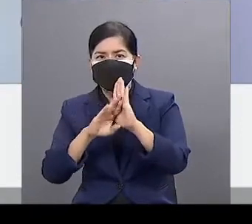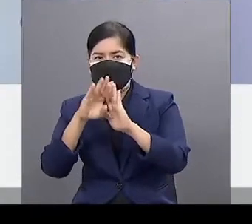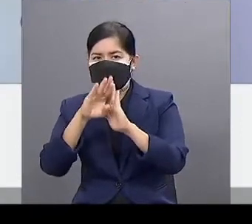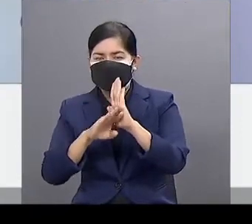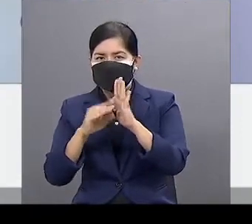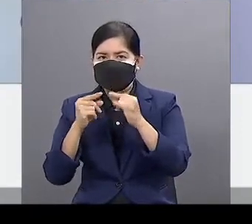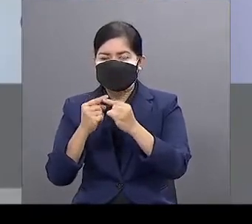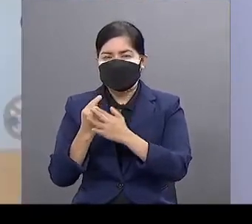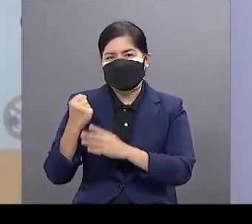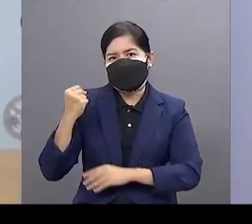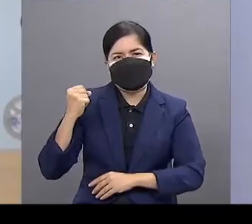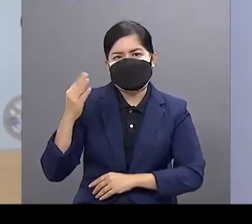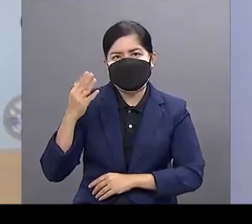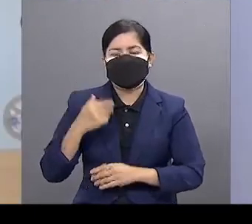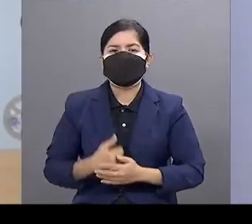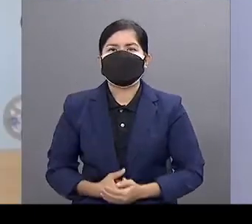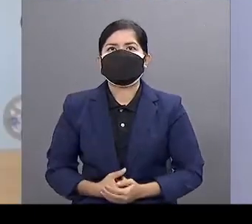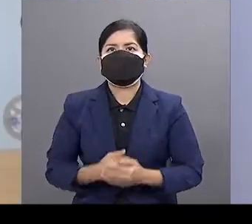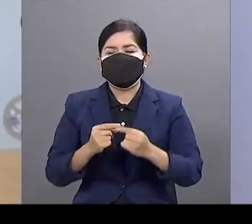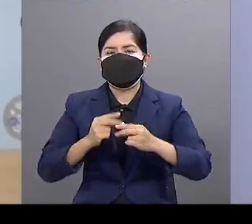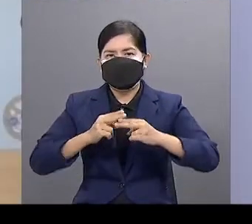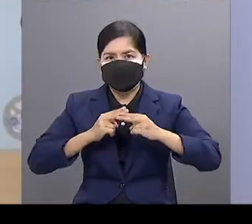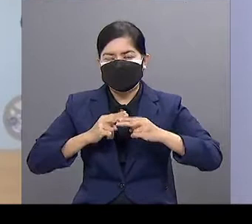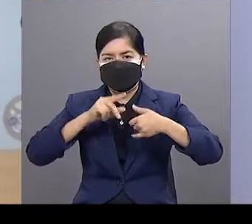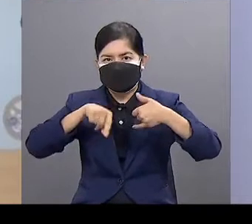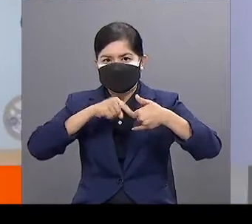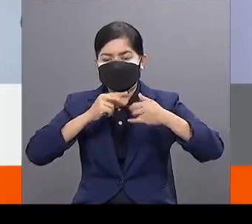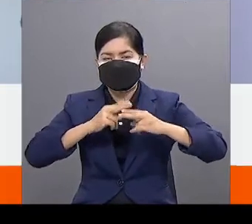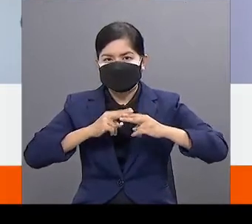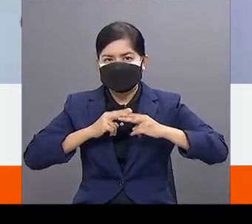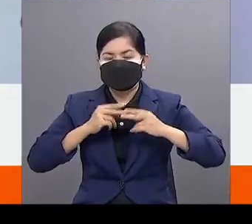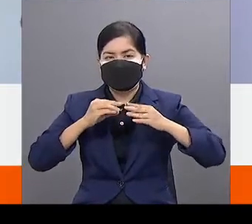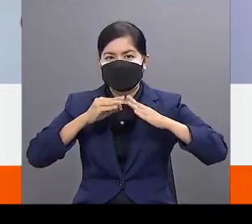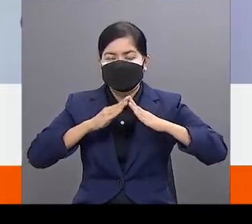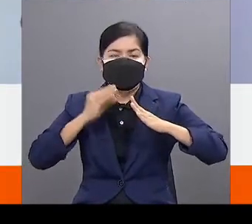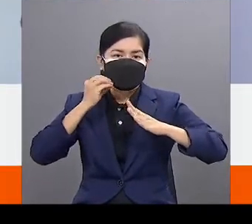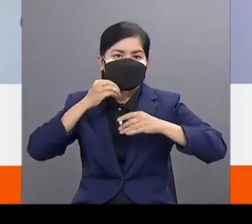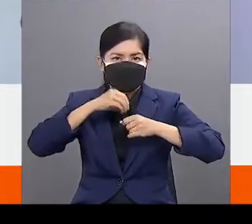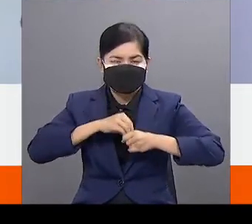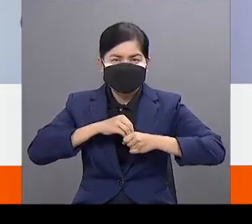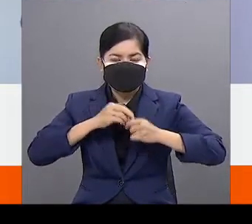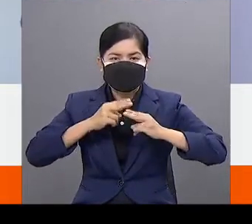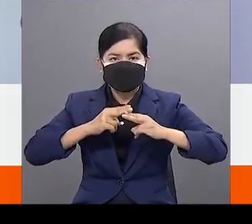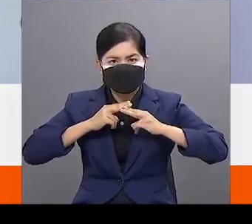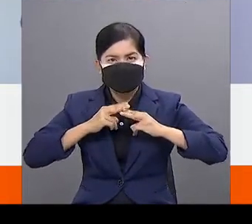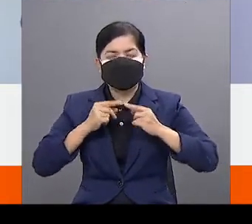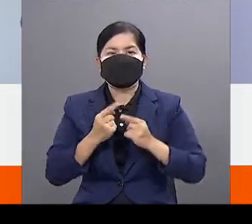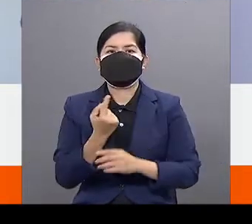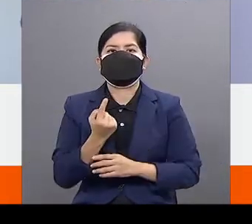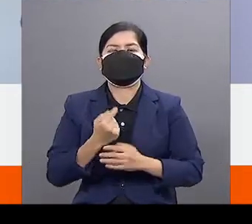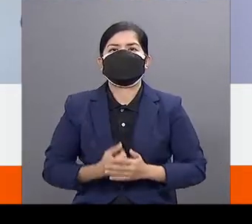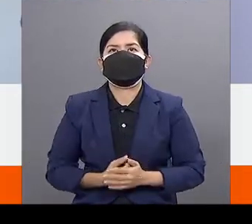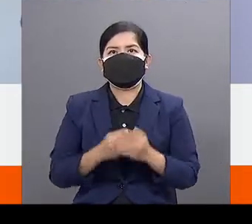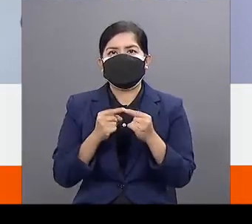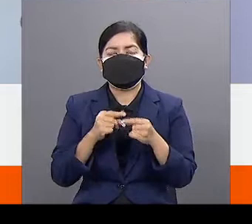จันทร์ตัวเองนะครับอยู่เฉพาะในสถานที่ชื่ออยู่อาศัยของตนเองเท่านั้นที่ใช้เป็นสถานที่กับการเท่านั้น